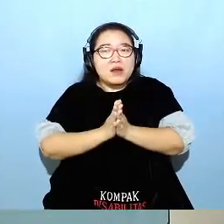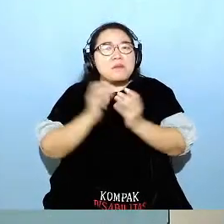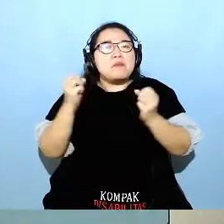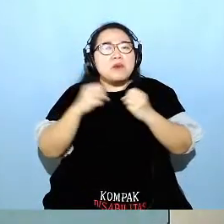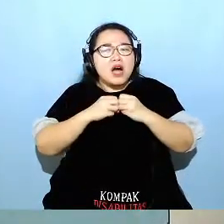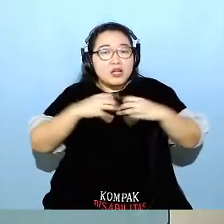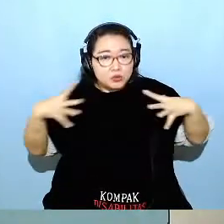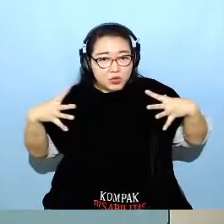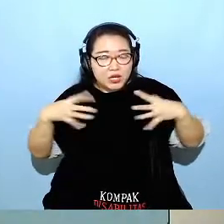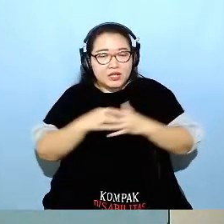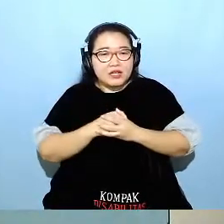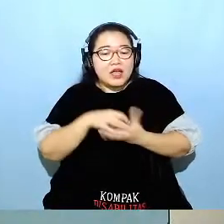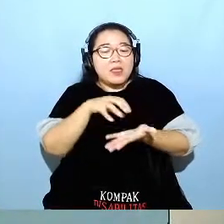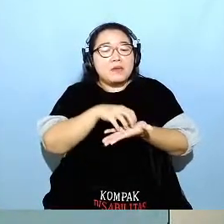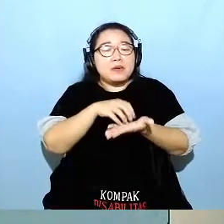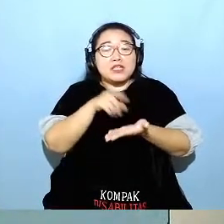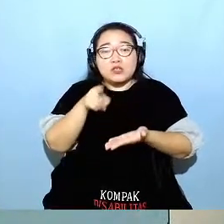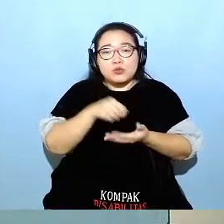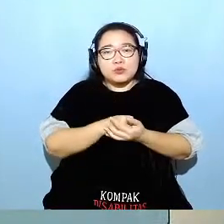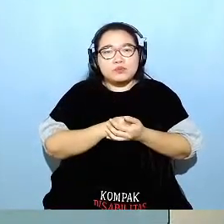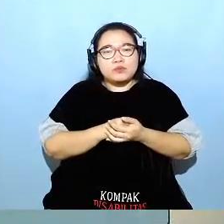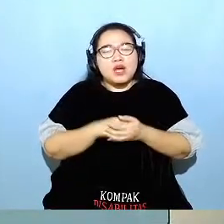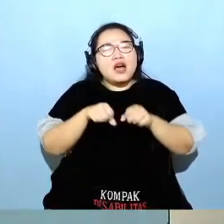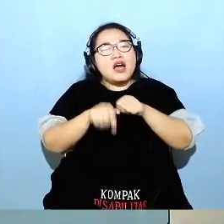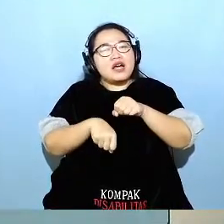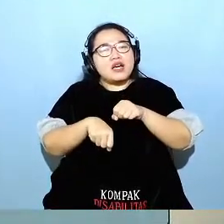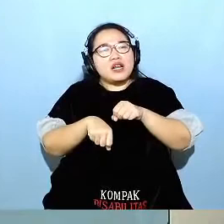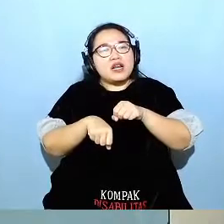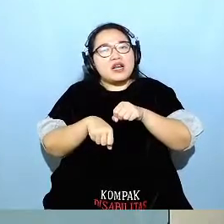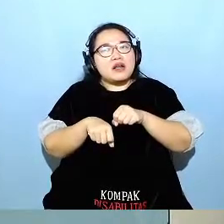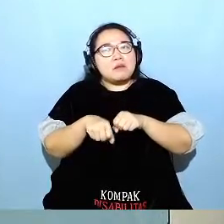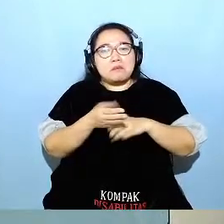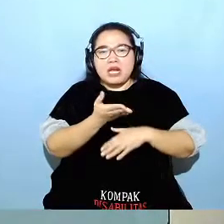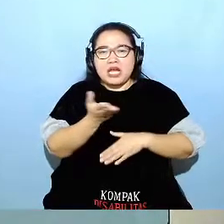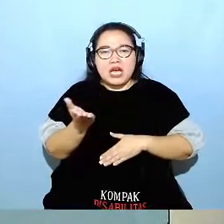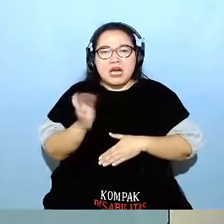sehingga mereka tidak mengerti lagi bahasa masing-masing."